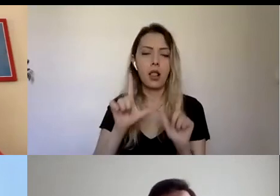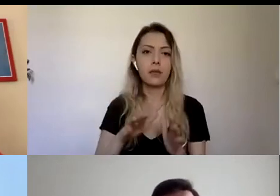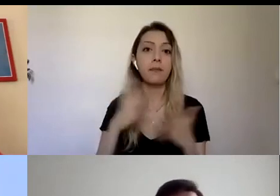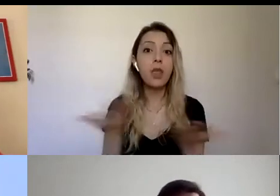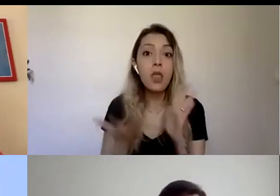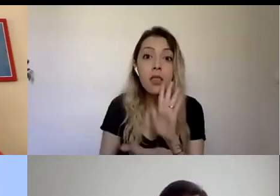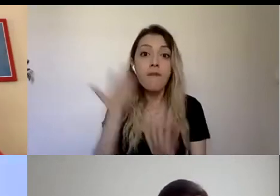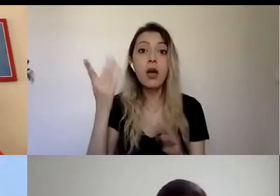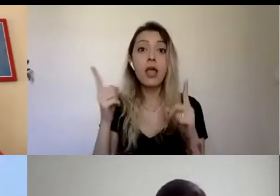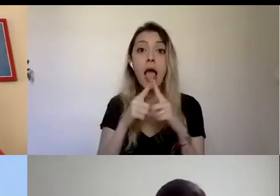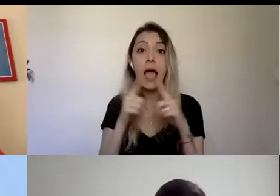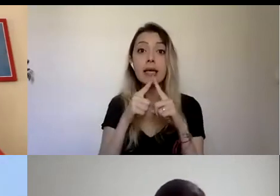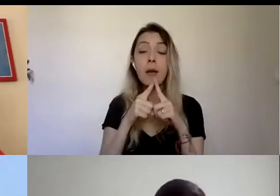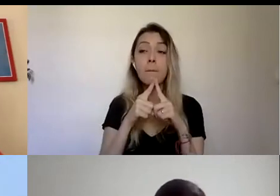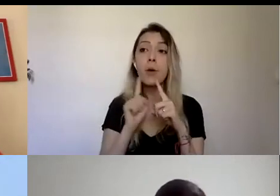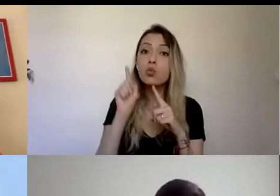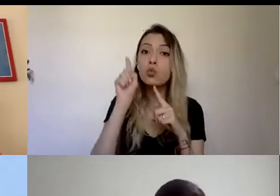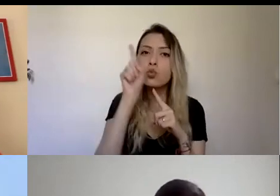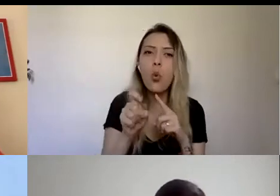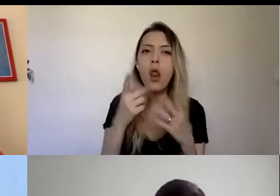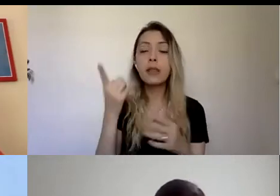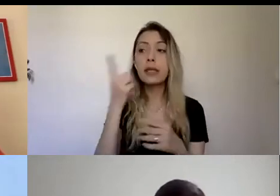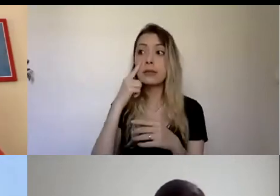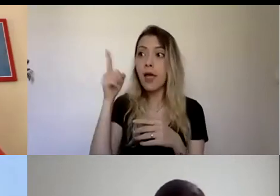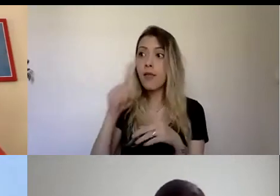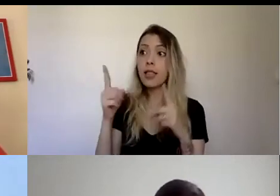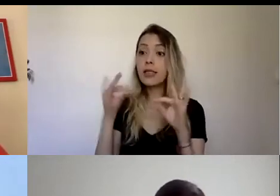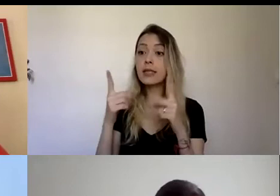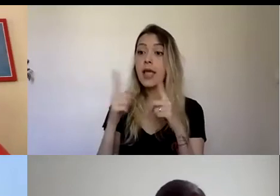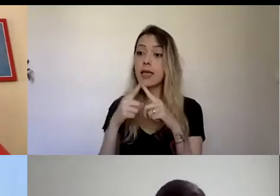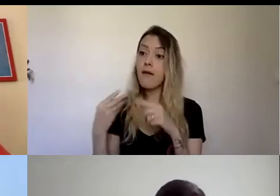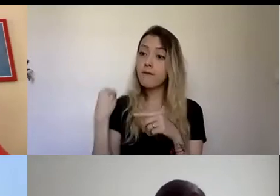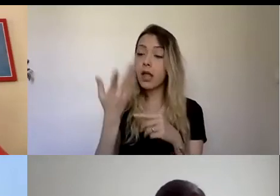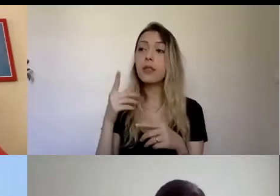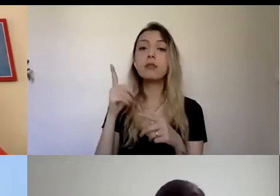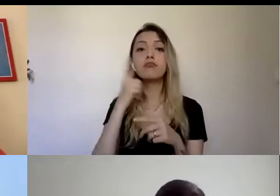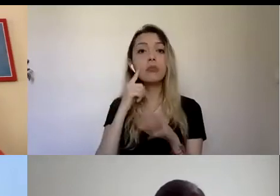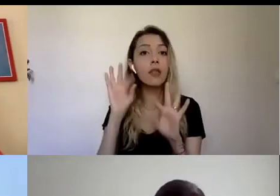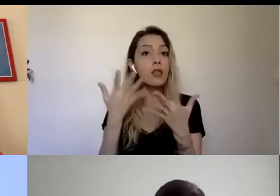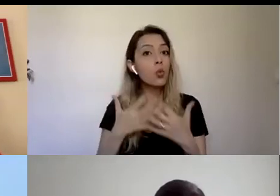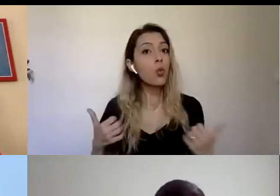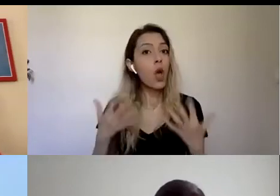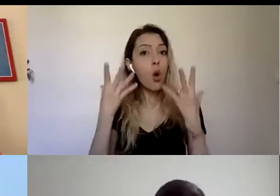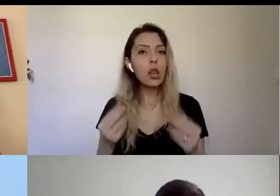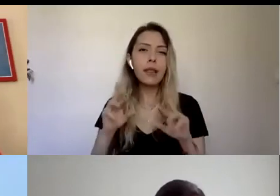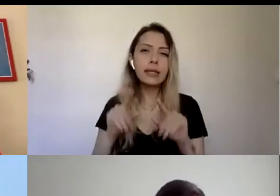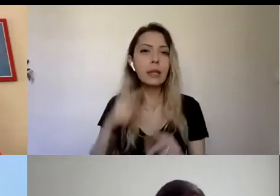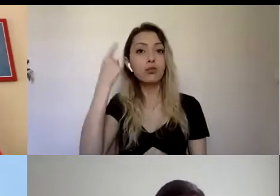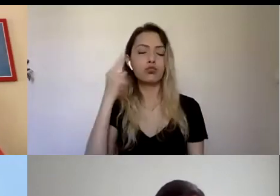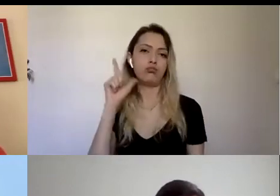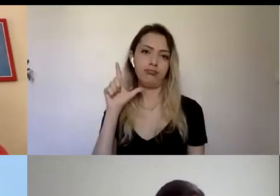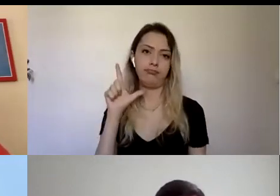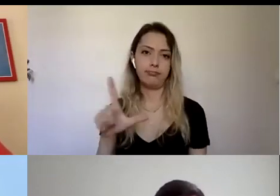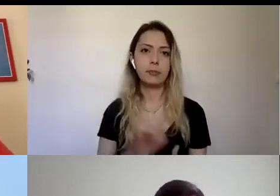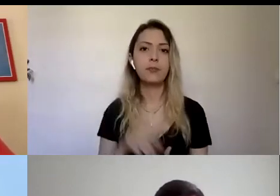fazla hesap verebilir hale getirebiliriz devleti, nasıl daha şeffaf hale getirebiliriz diye aslında izleme